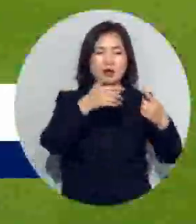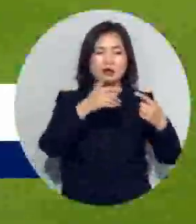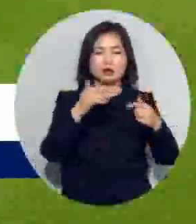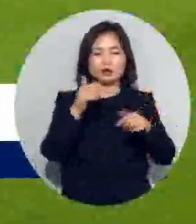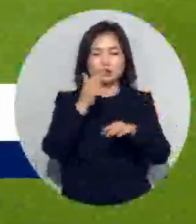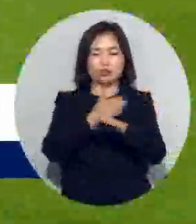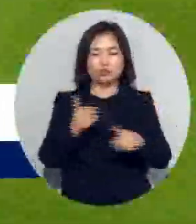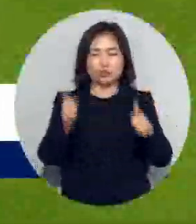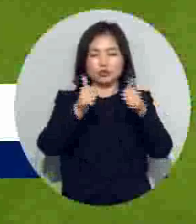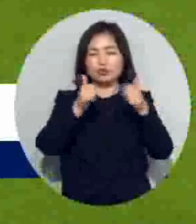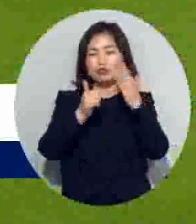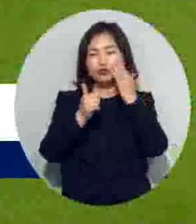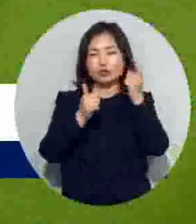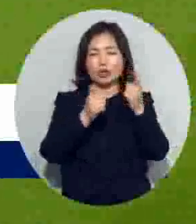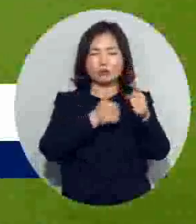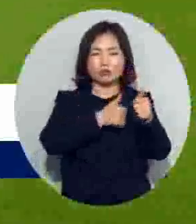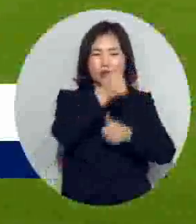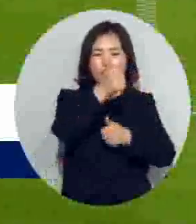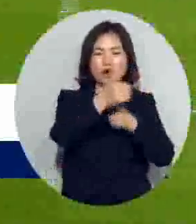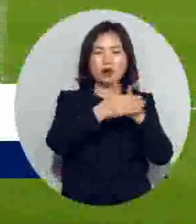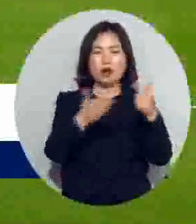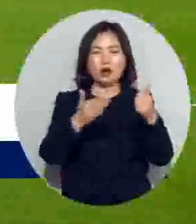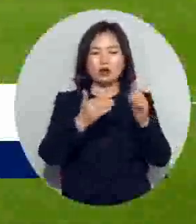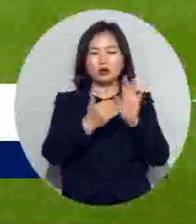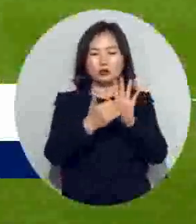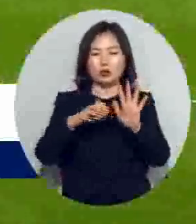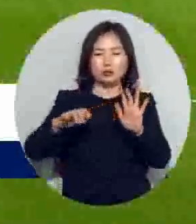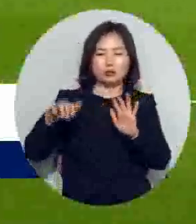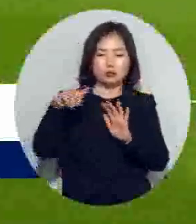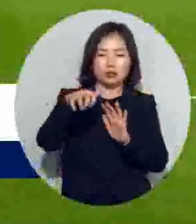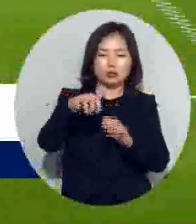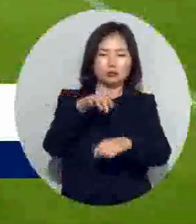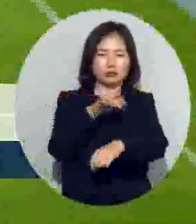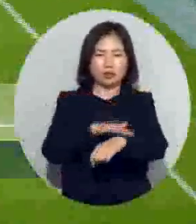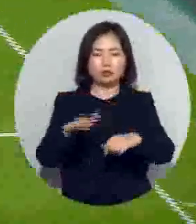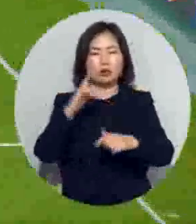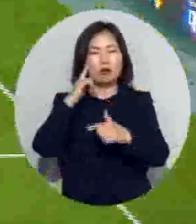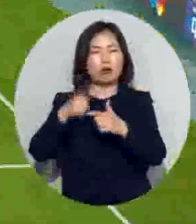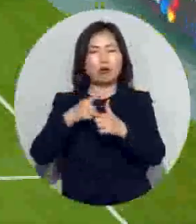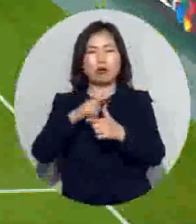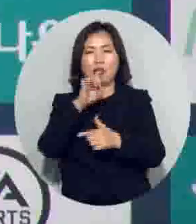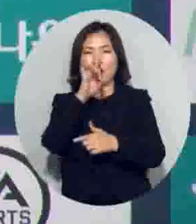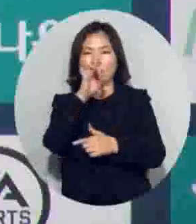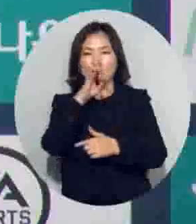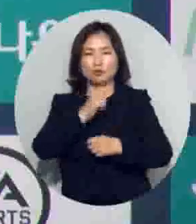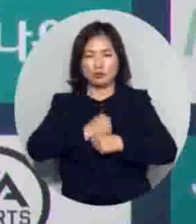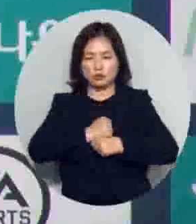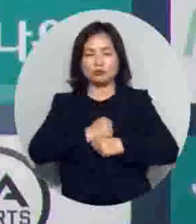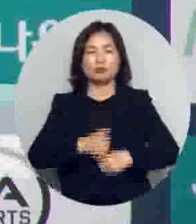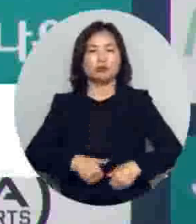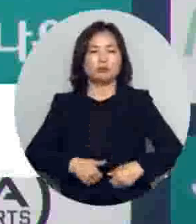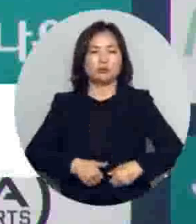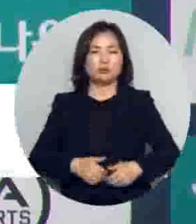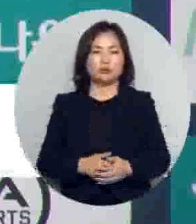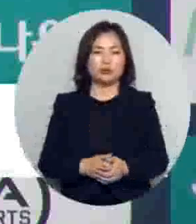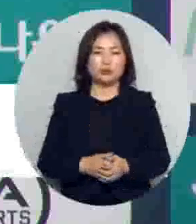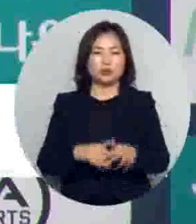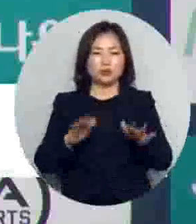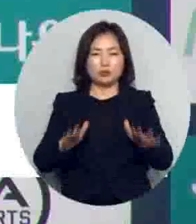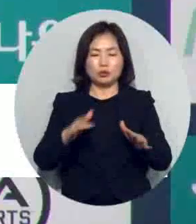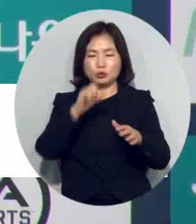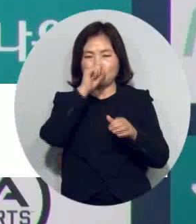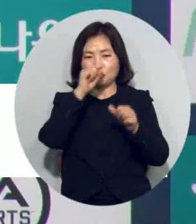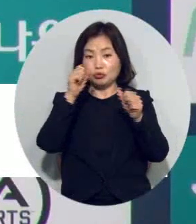준결승에서 울산을 잡은 다크호스로 수비와 역습이 강해 방심은 절대 금물입니다. 저희들도 뭐 이번